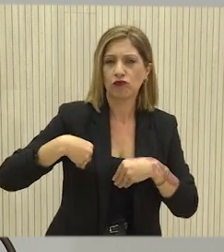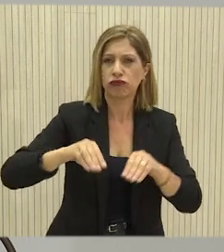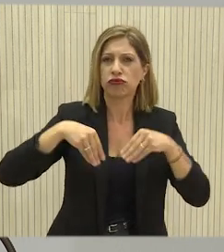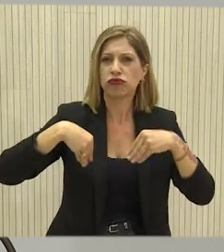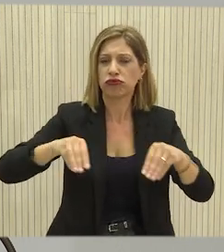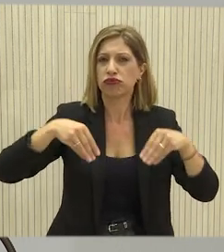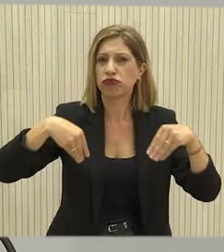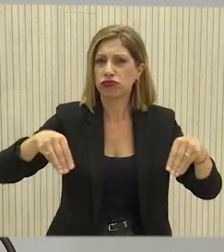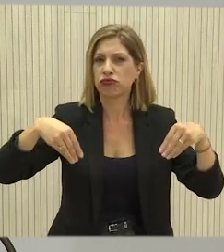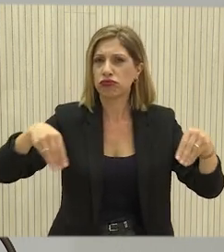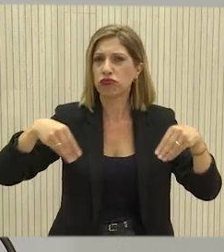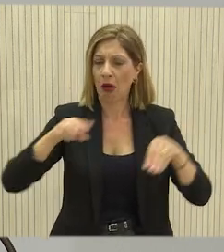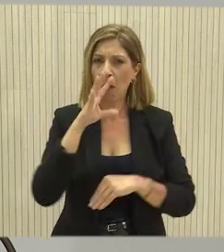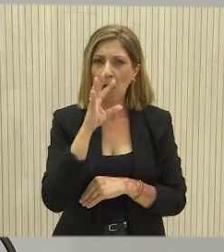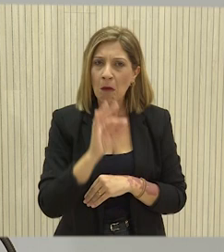υπάρχει